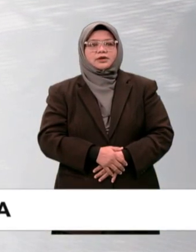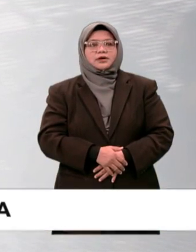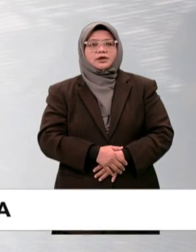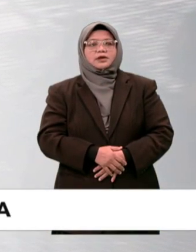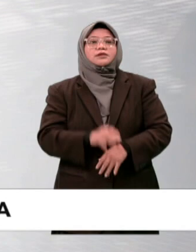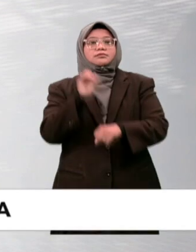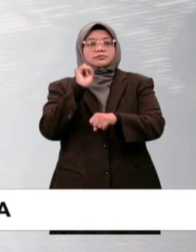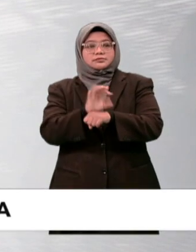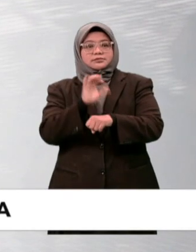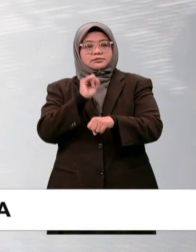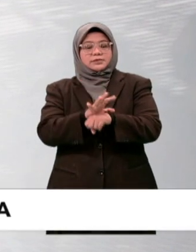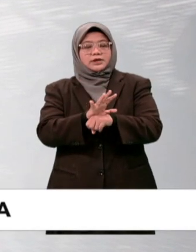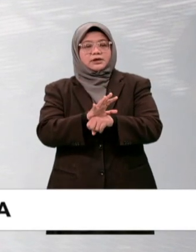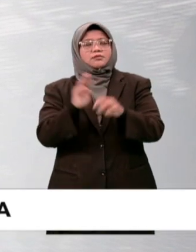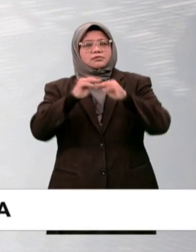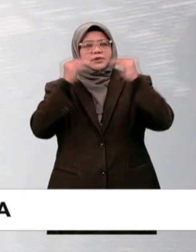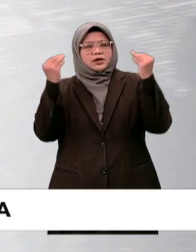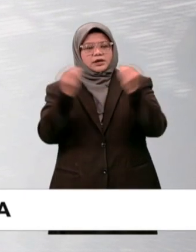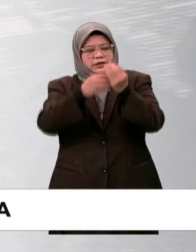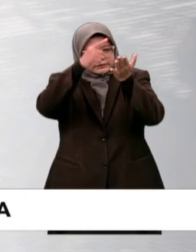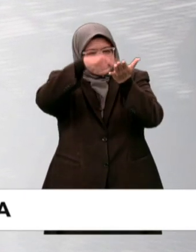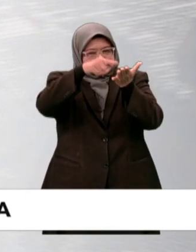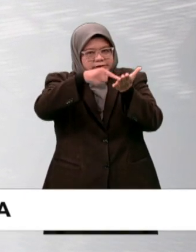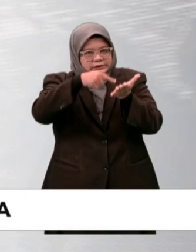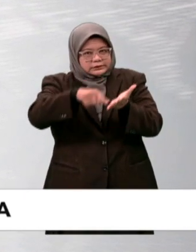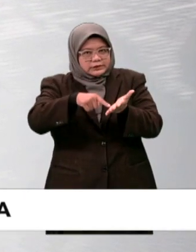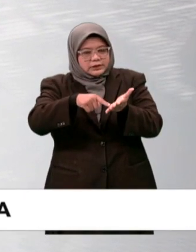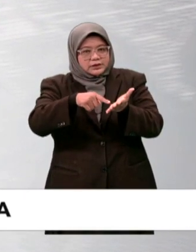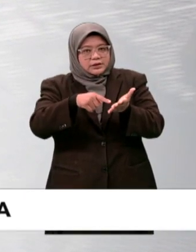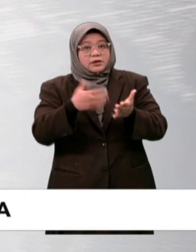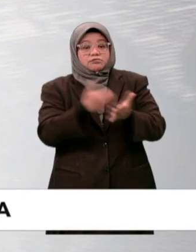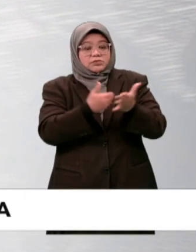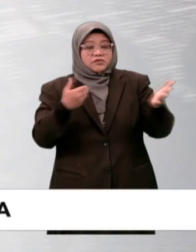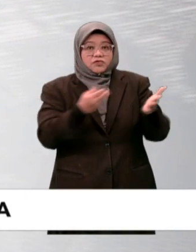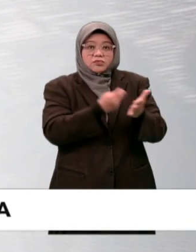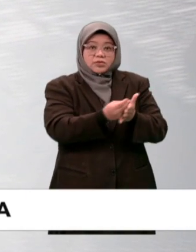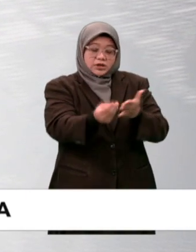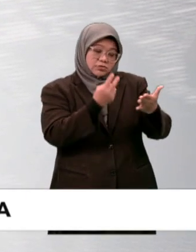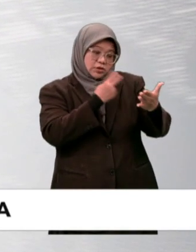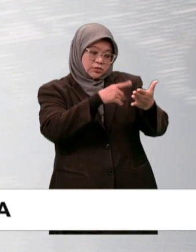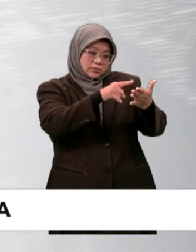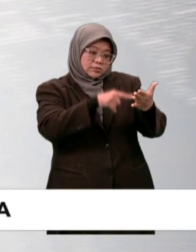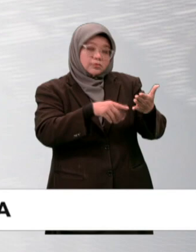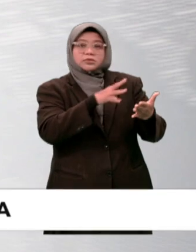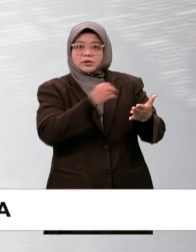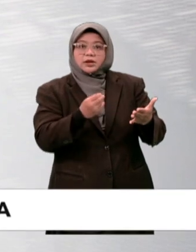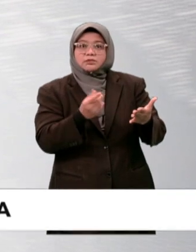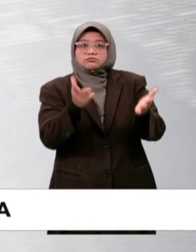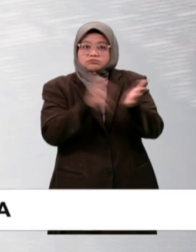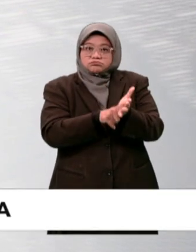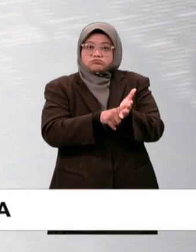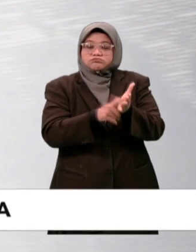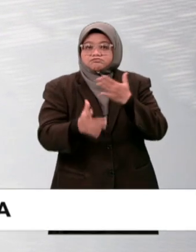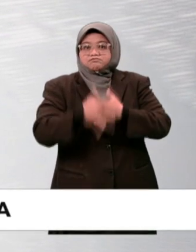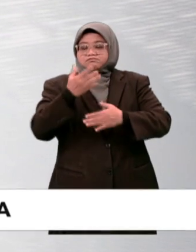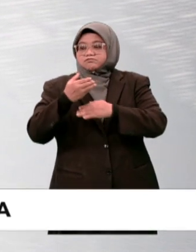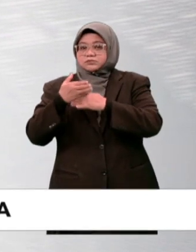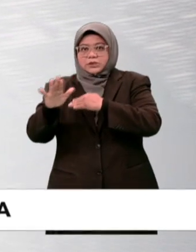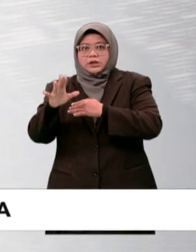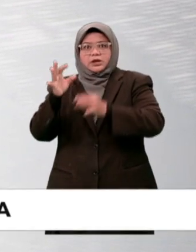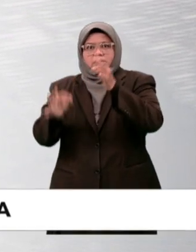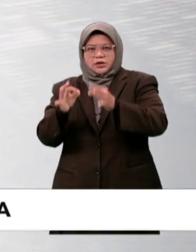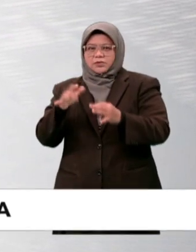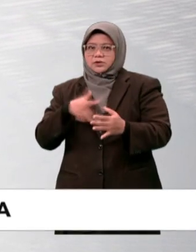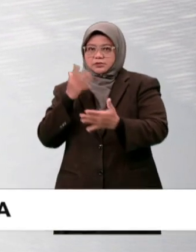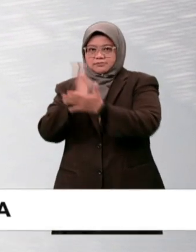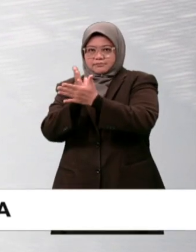menasihatkan masyarakat agar meneliti kandungan dalam sesuatu produk sebelum membeli dan membuat laporan segel Jika ia bertentangan dengan